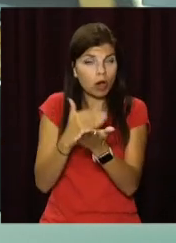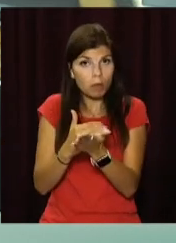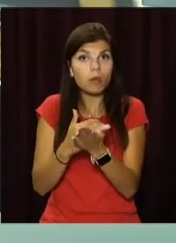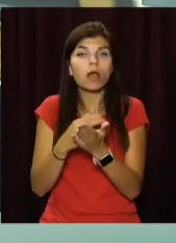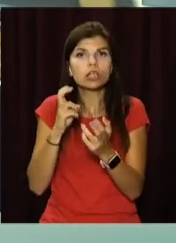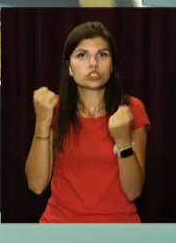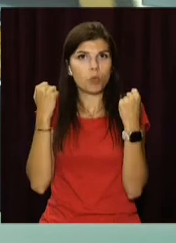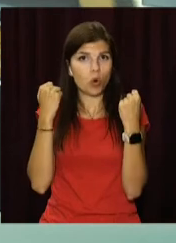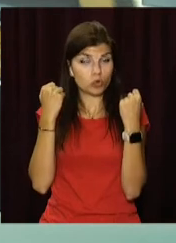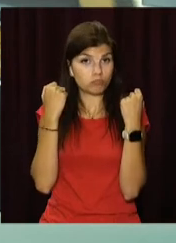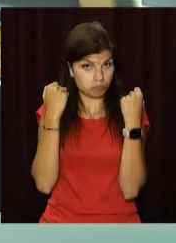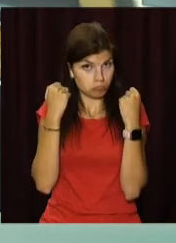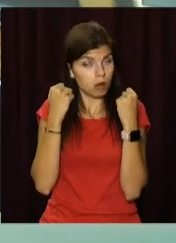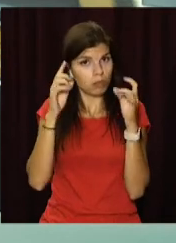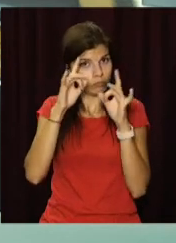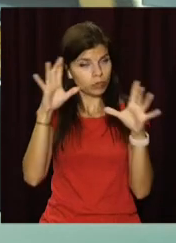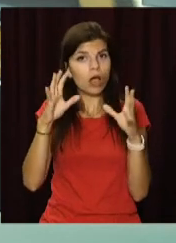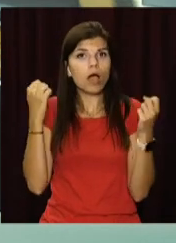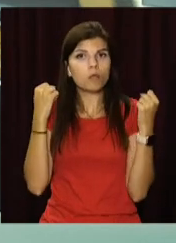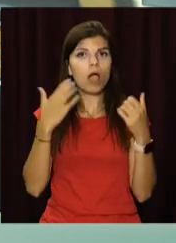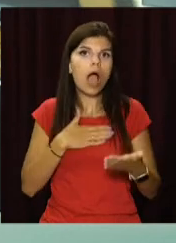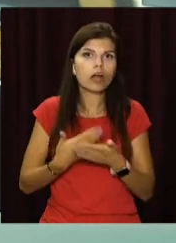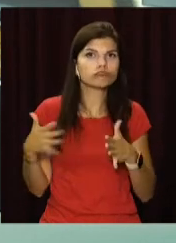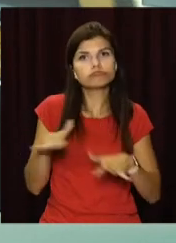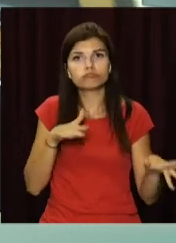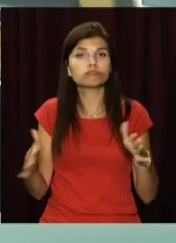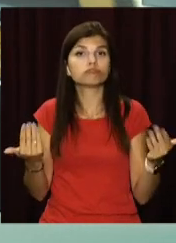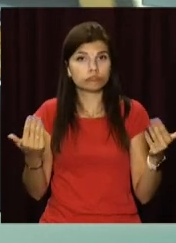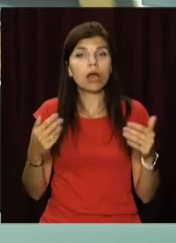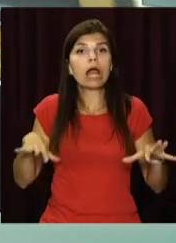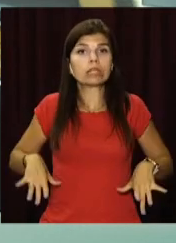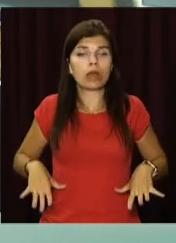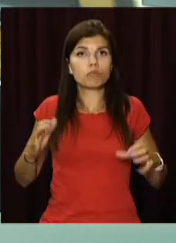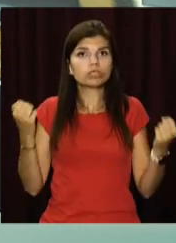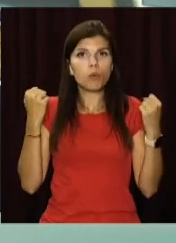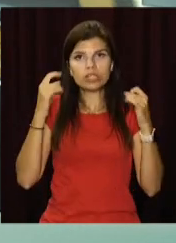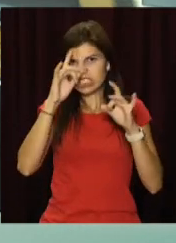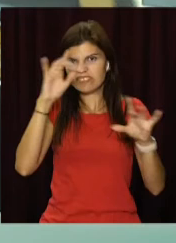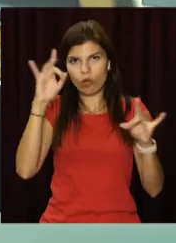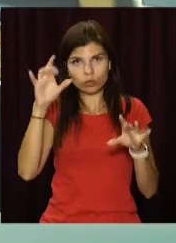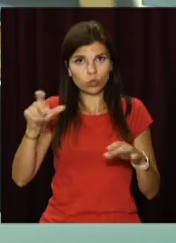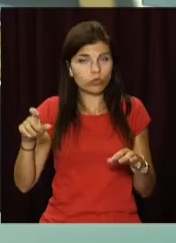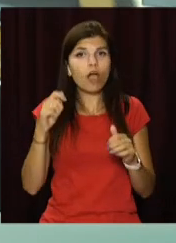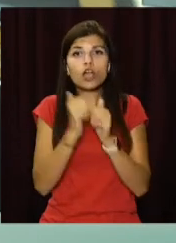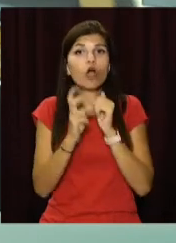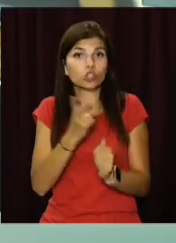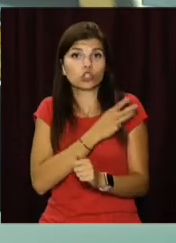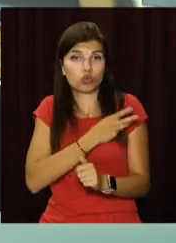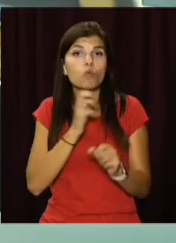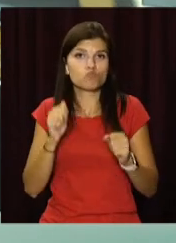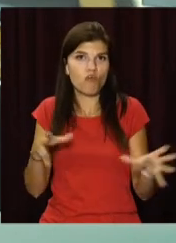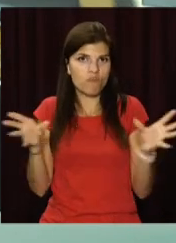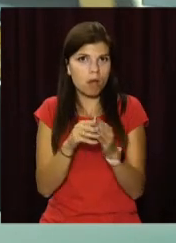України. Мета проєкту – популяризація активного способу життя. Його тренерами стануть спортивні зірки країни. Кожен з охочих зможе з